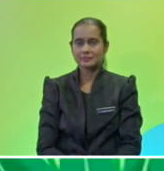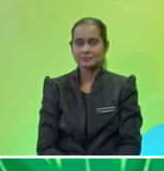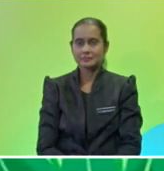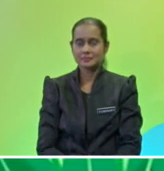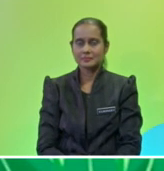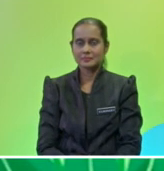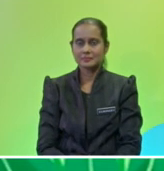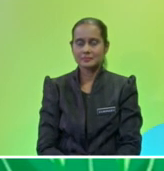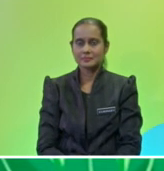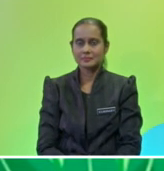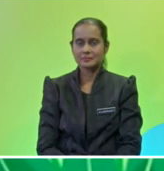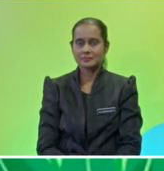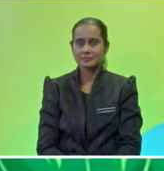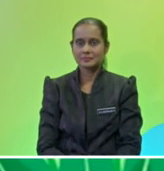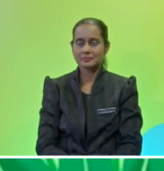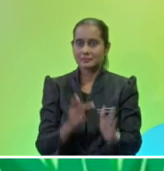Cikgu muda